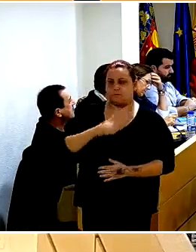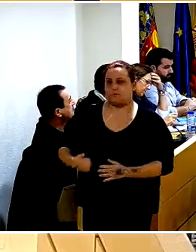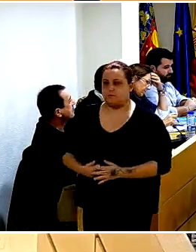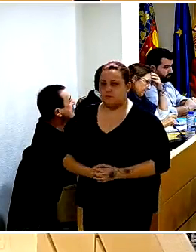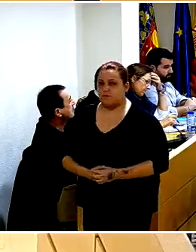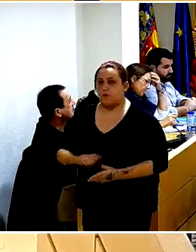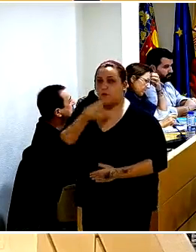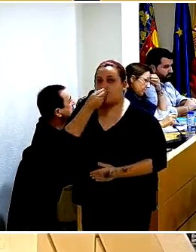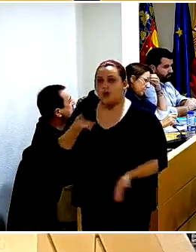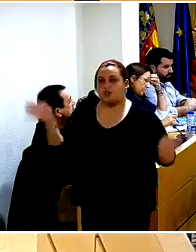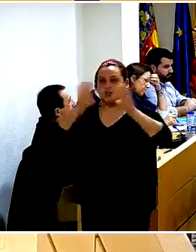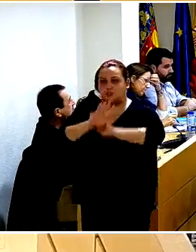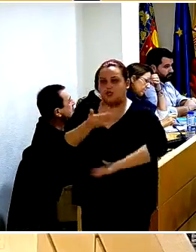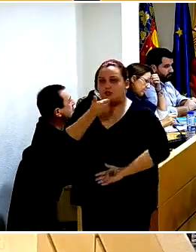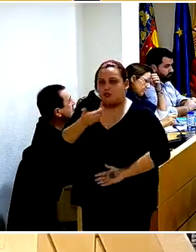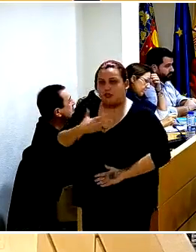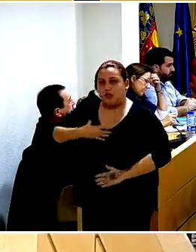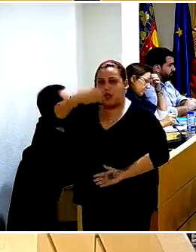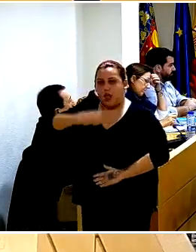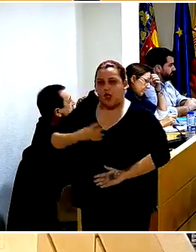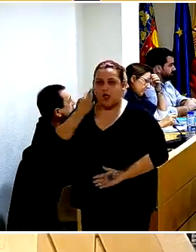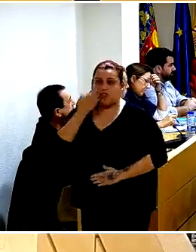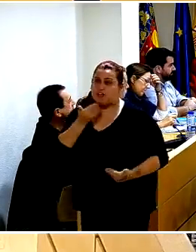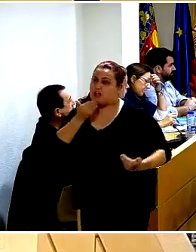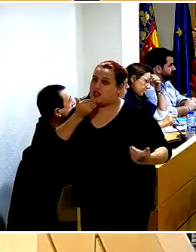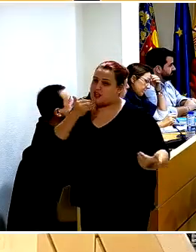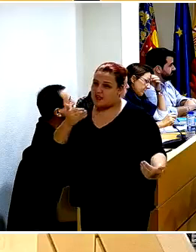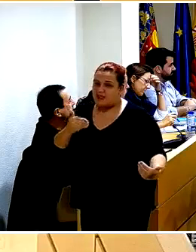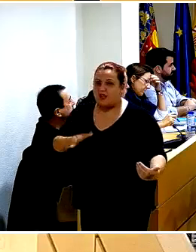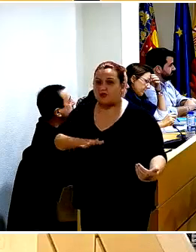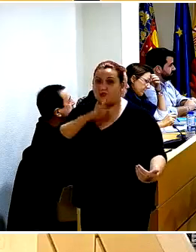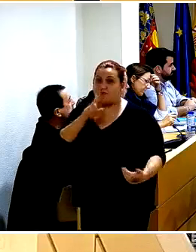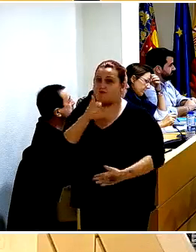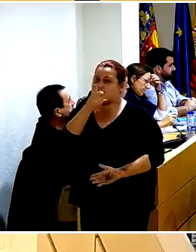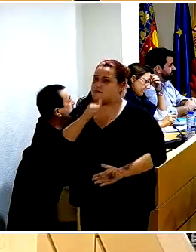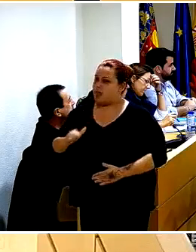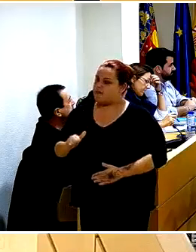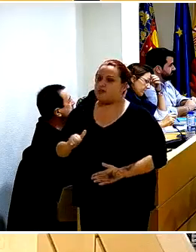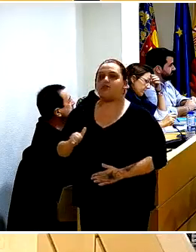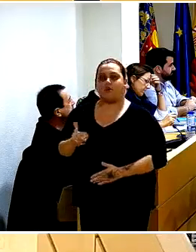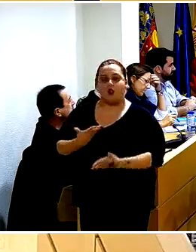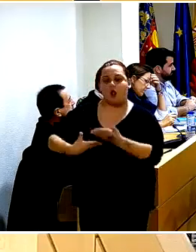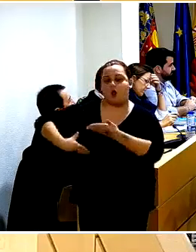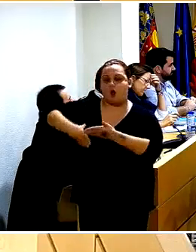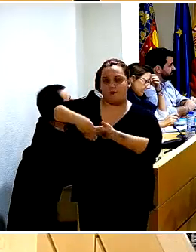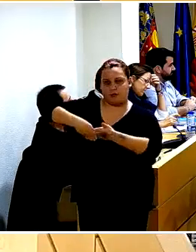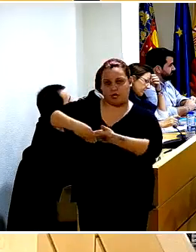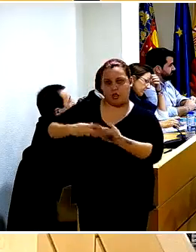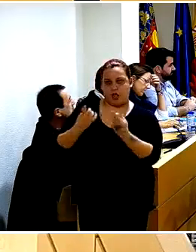Bona nit, gràcies senyora alcaldessa i gràcies per cedir-me el torn. Pensé que pot ser una intervenció complementària. I